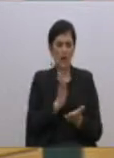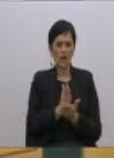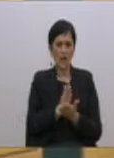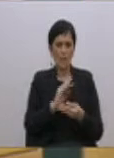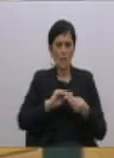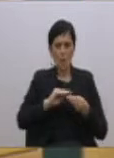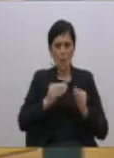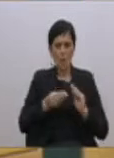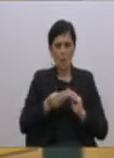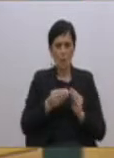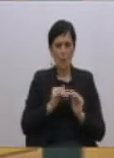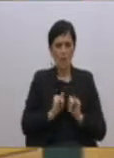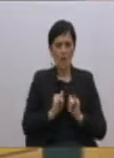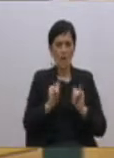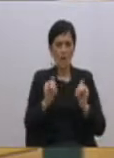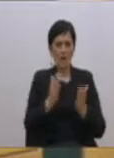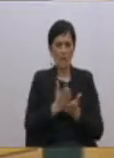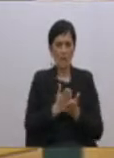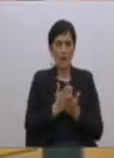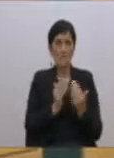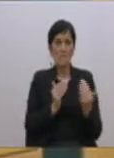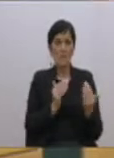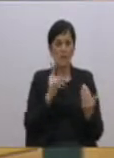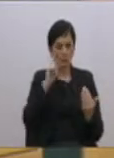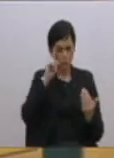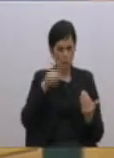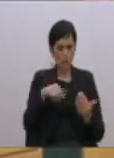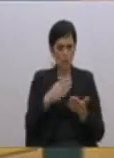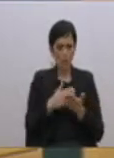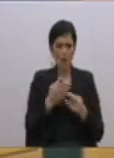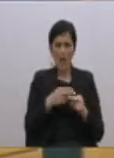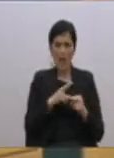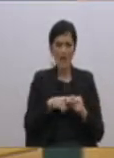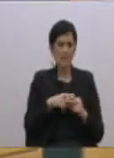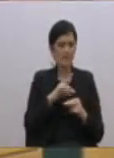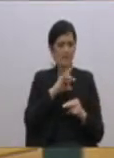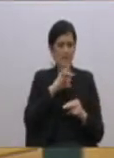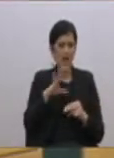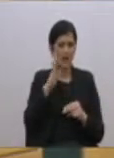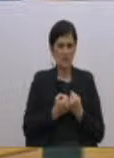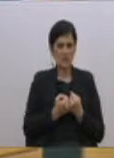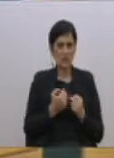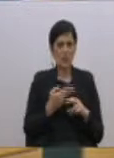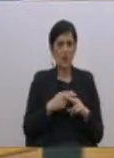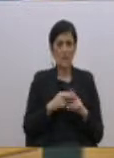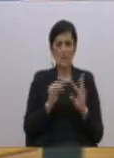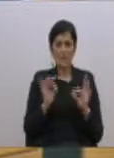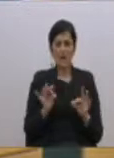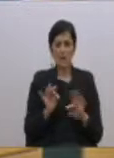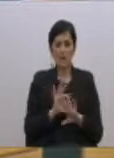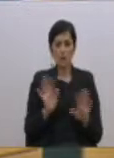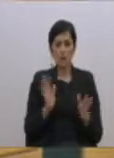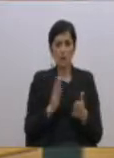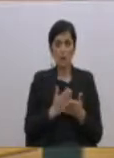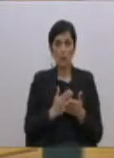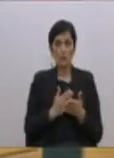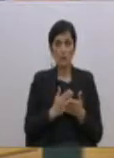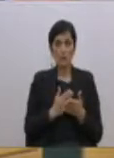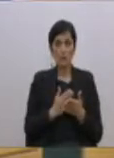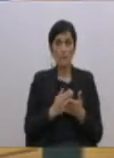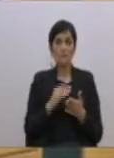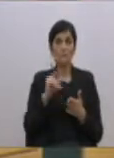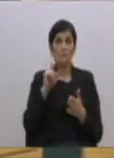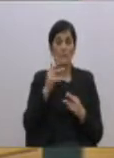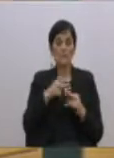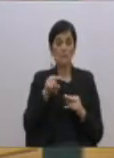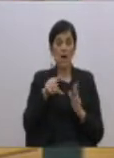პრობლემების გამომწვევი და რასაკვირველია მათთვის ცნობილია, რომ ეს არ იქნება და ვერ იქნება გაზიარებული, იმიტომ რომ ეს ორია. მათ შორის,